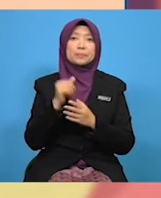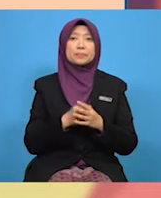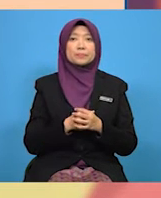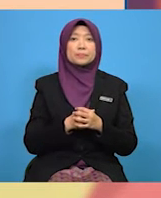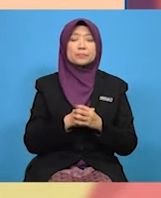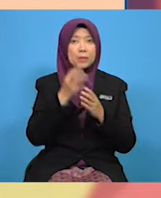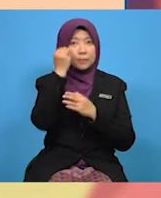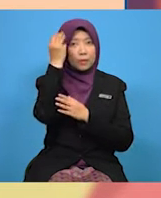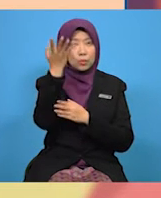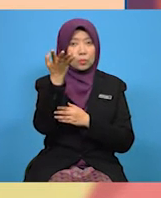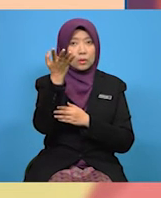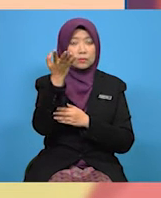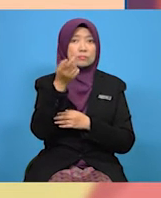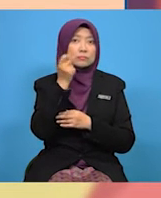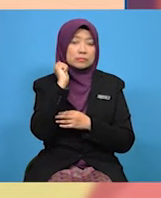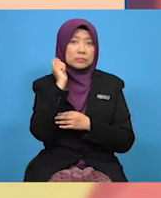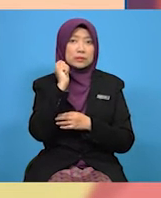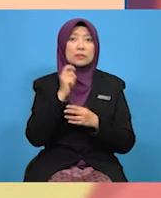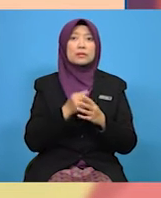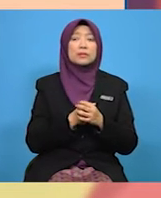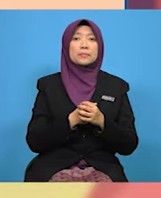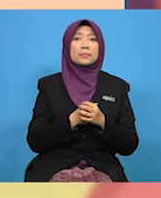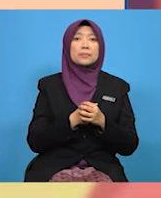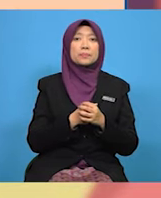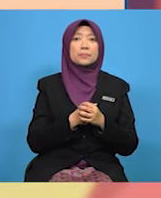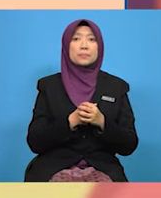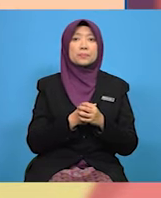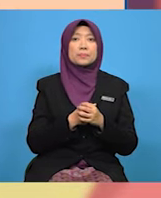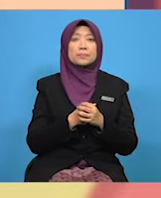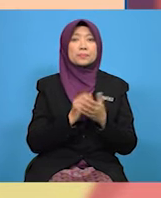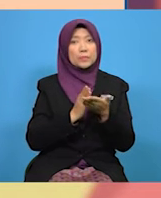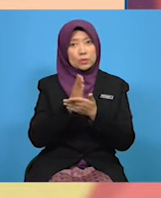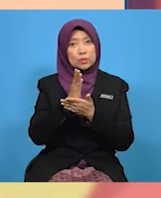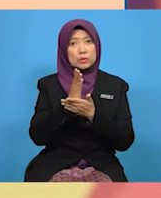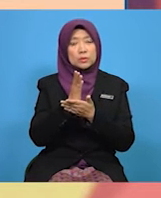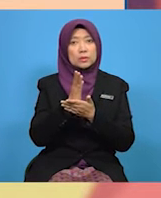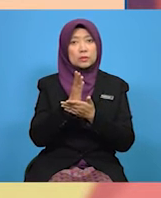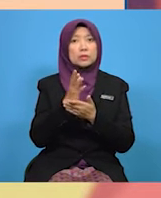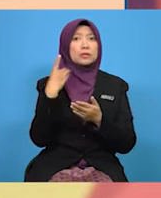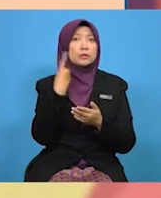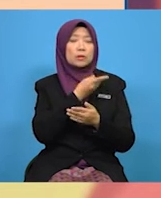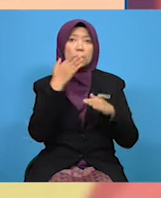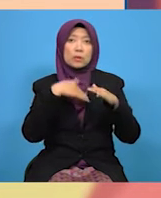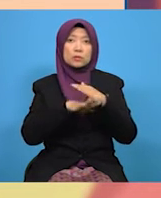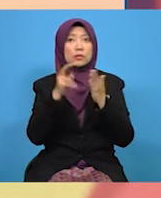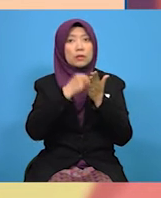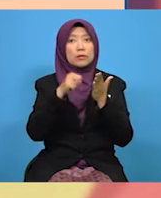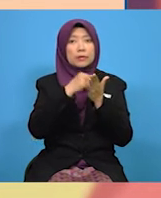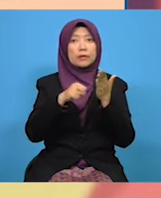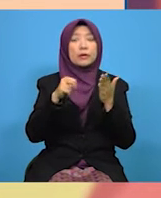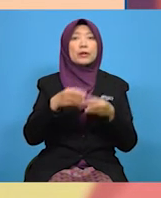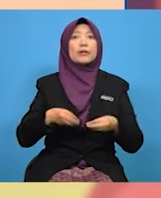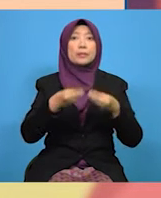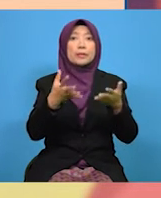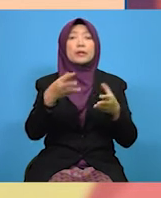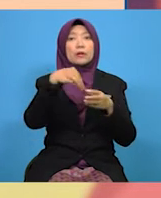berdasarkan maklumat yang kita perolehi daripada soal lantai Hai citrus heel kita masukkan nilai-nilai